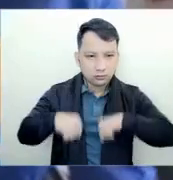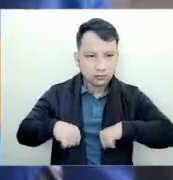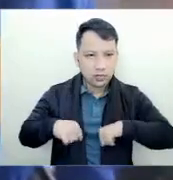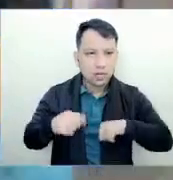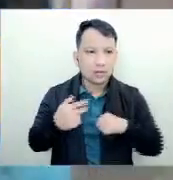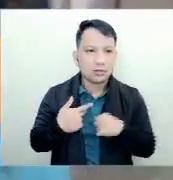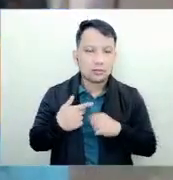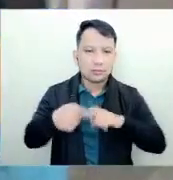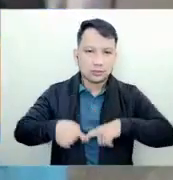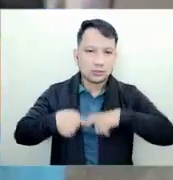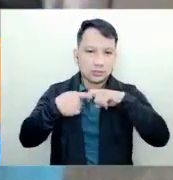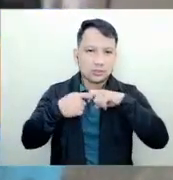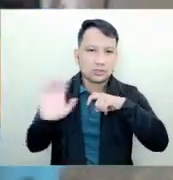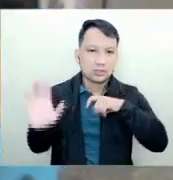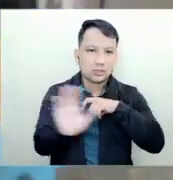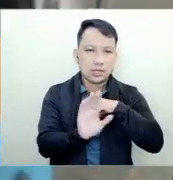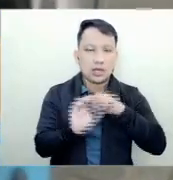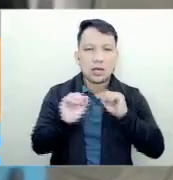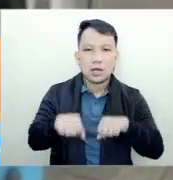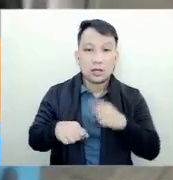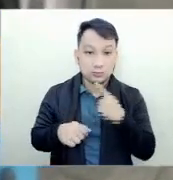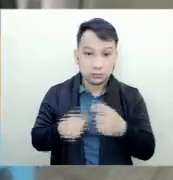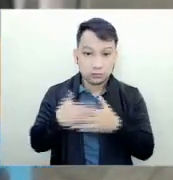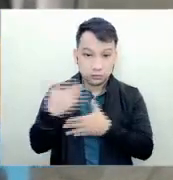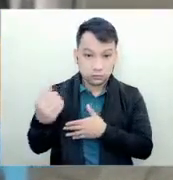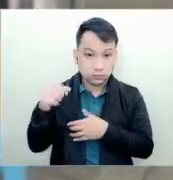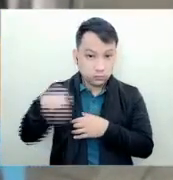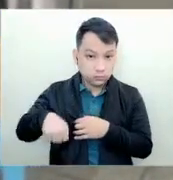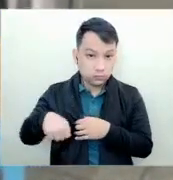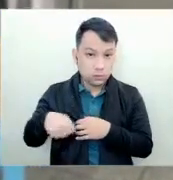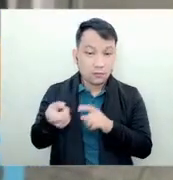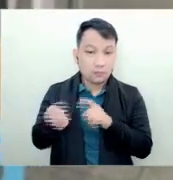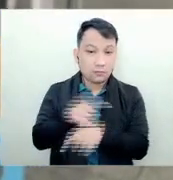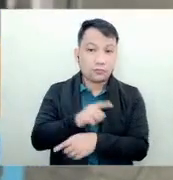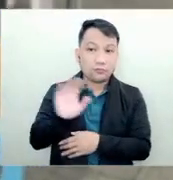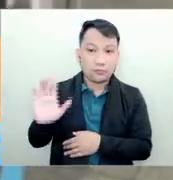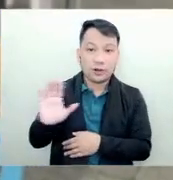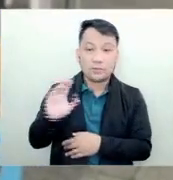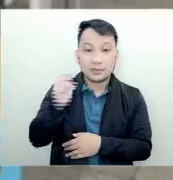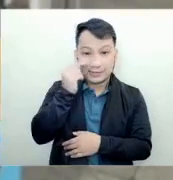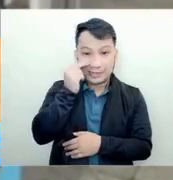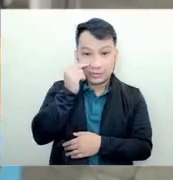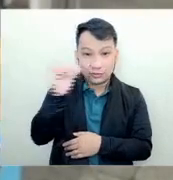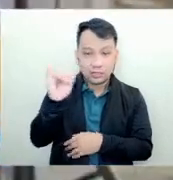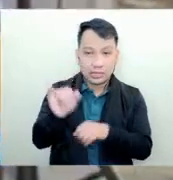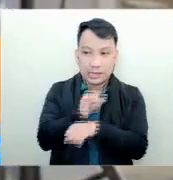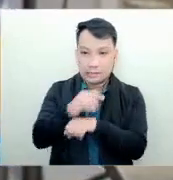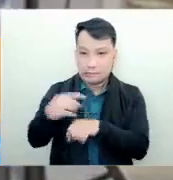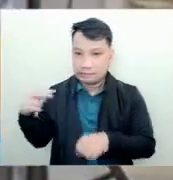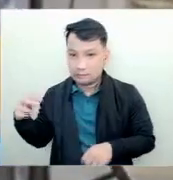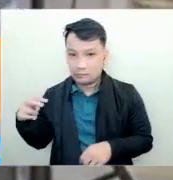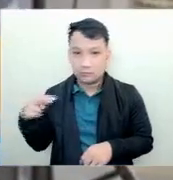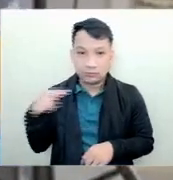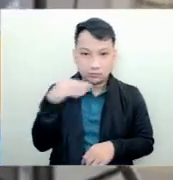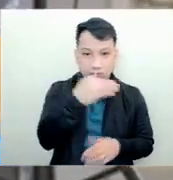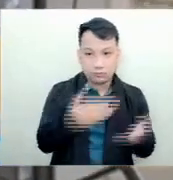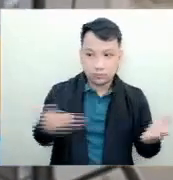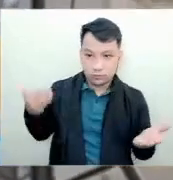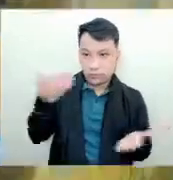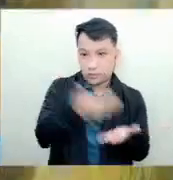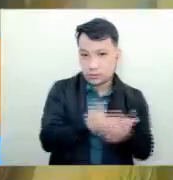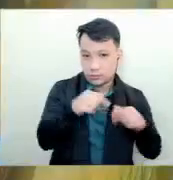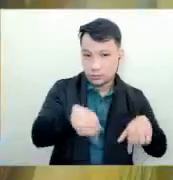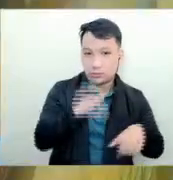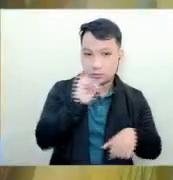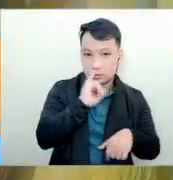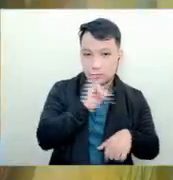suspension na sa mga inbound at outbound travelers na mula dyan sa Negros Island patungo dito sa Iloilo City, vice versa.